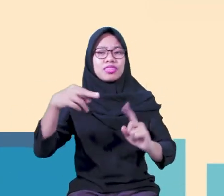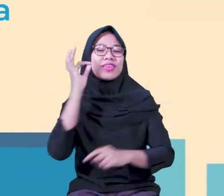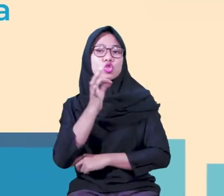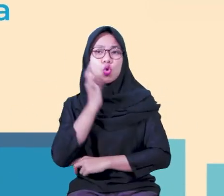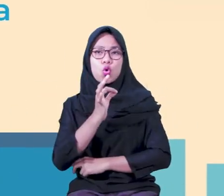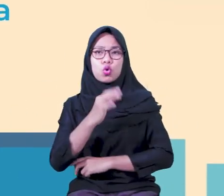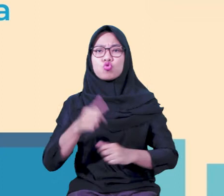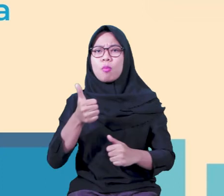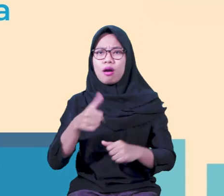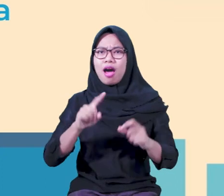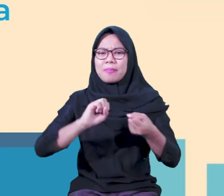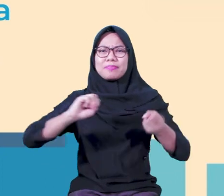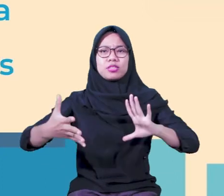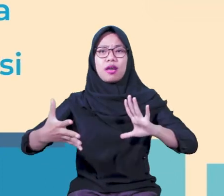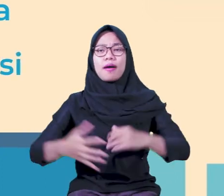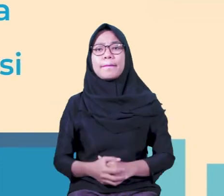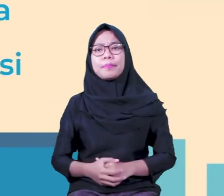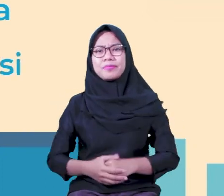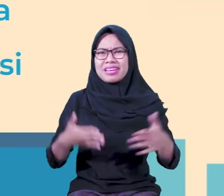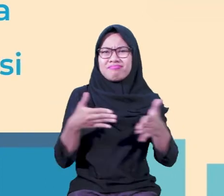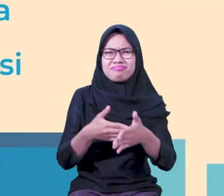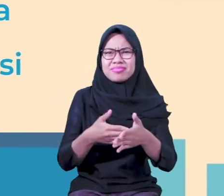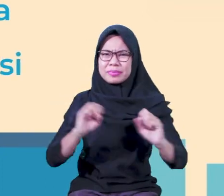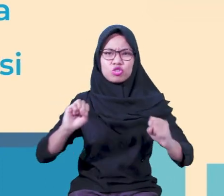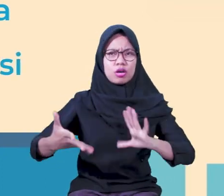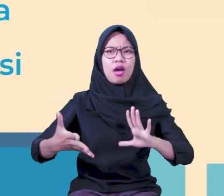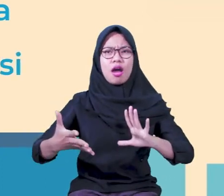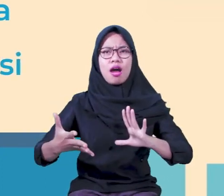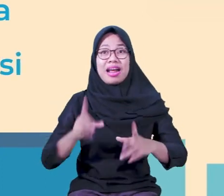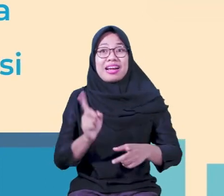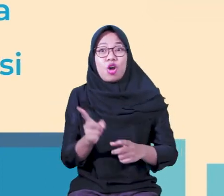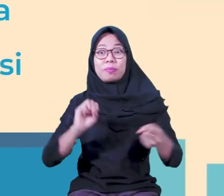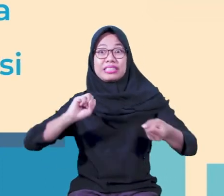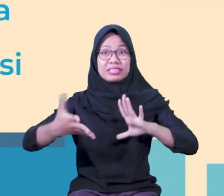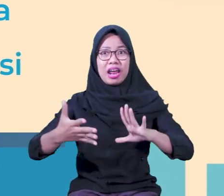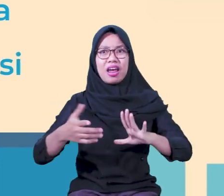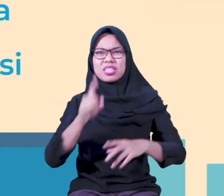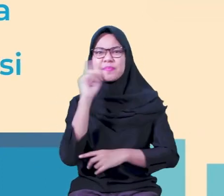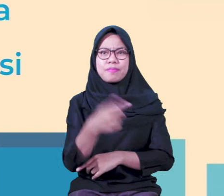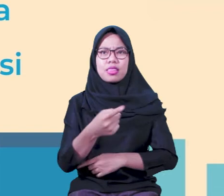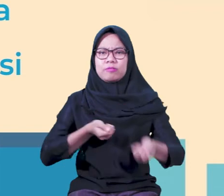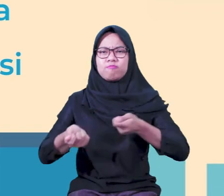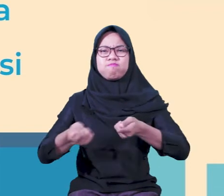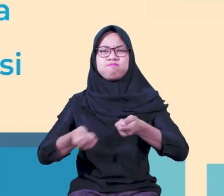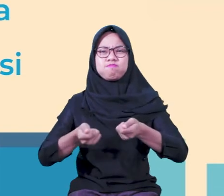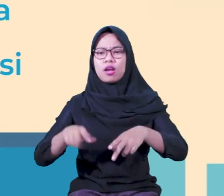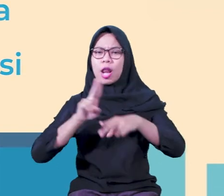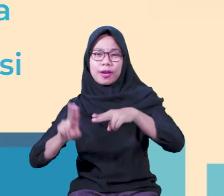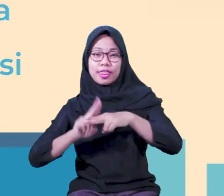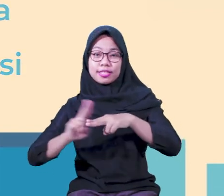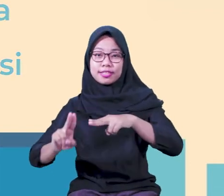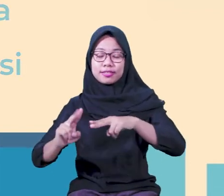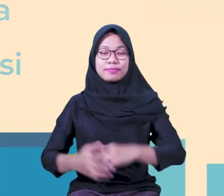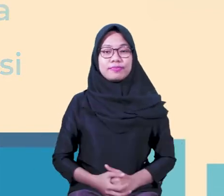penetapan kebijakan Pembangunan yang memperhatikan risiko timbulnya bencana kegiatan pencegahan bencana tanggap darurat dan